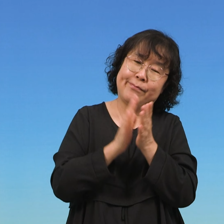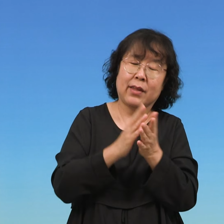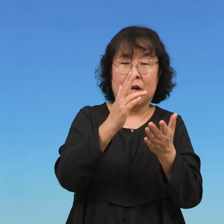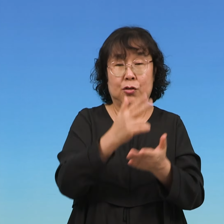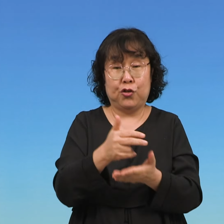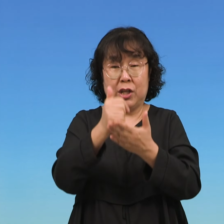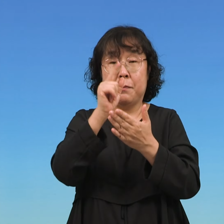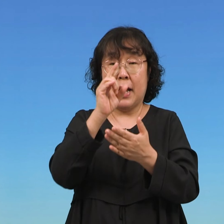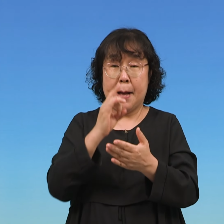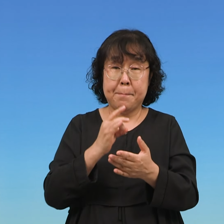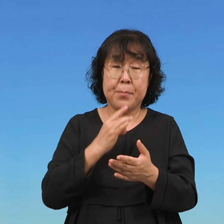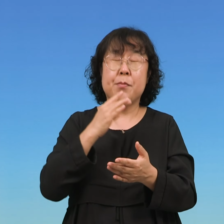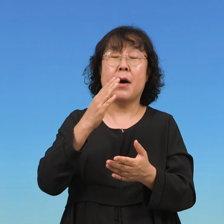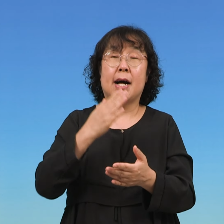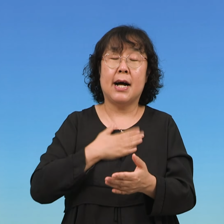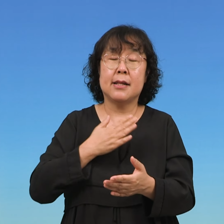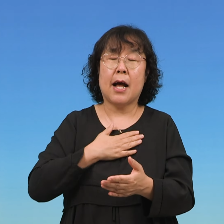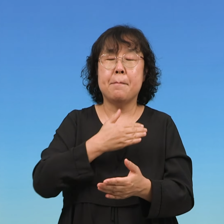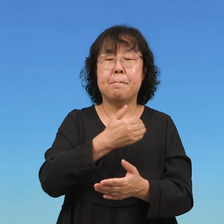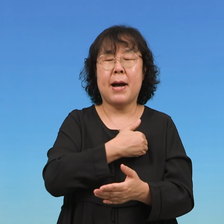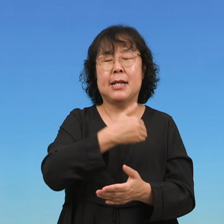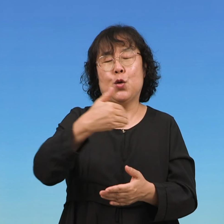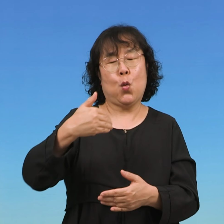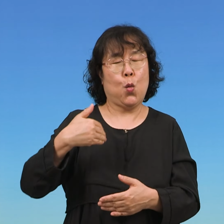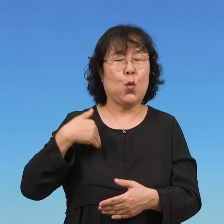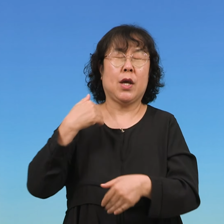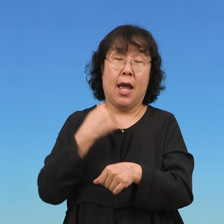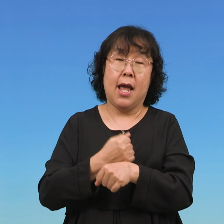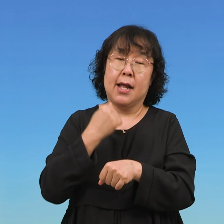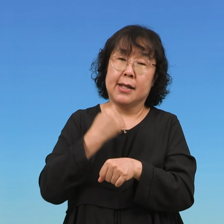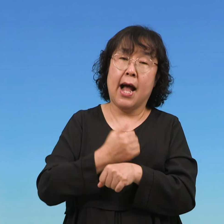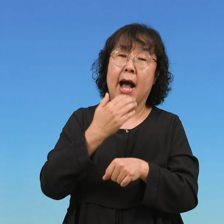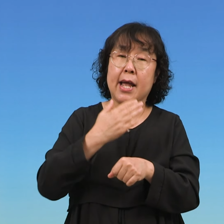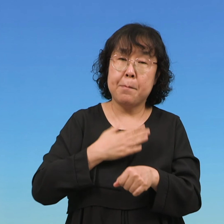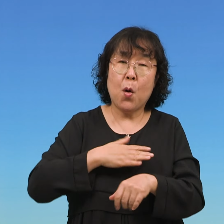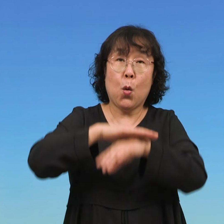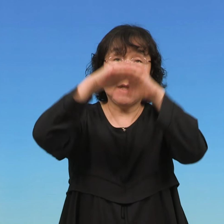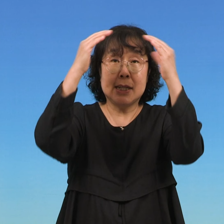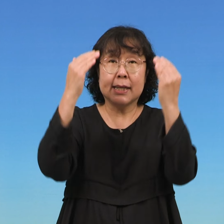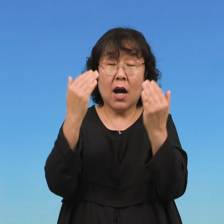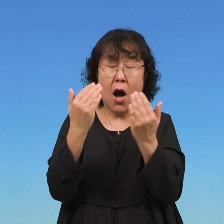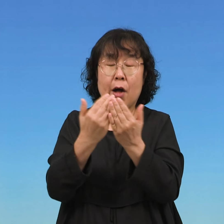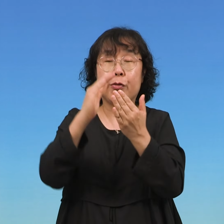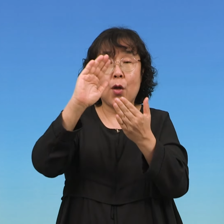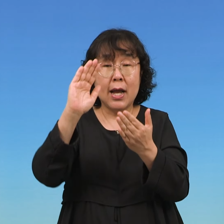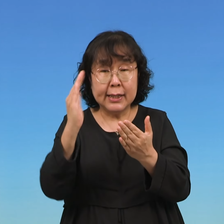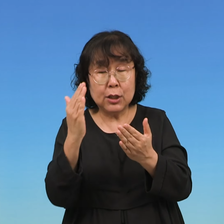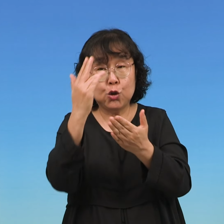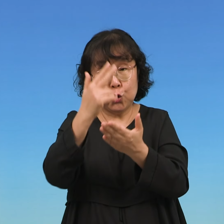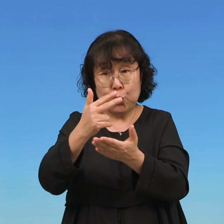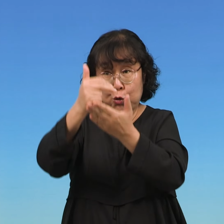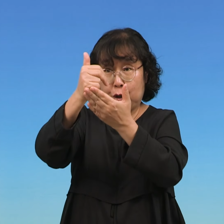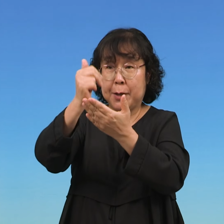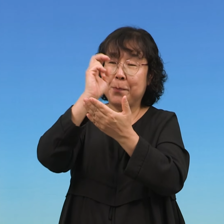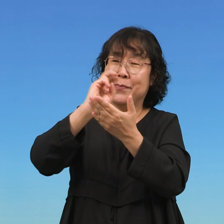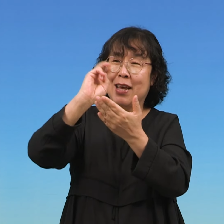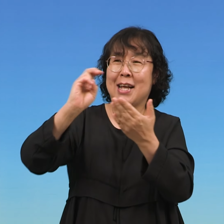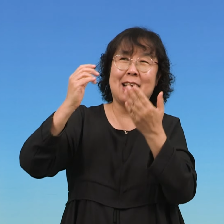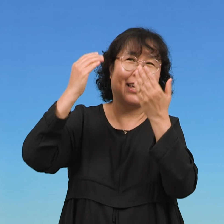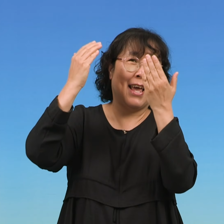주님 한 분만으로 나는 만족해 나의 모든 것 되신